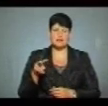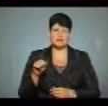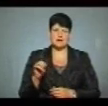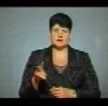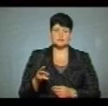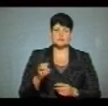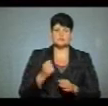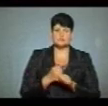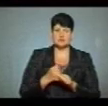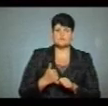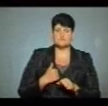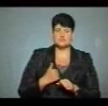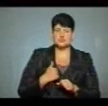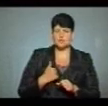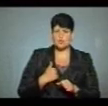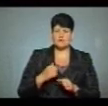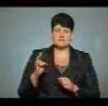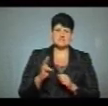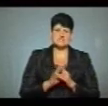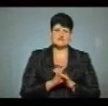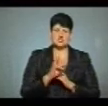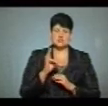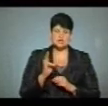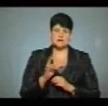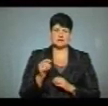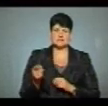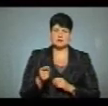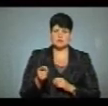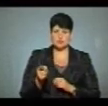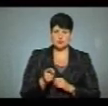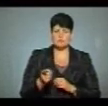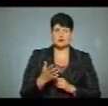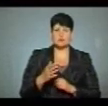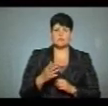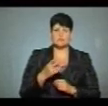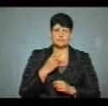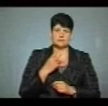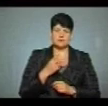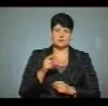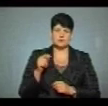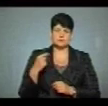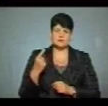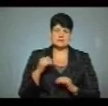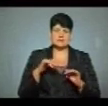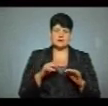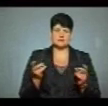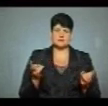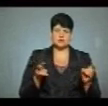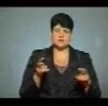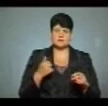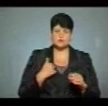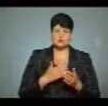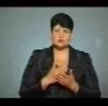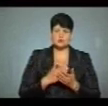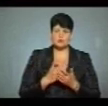військовий священник з Тернополя. Протоієрей В'ячеслав Кізілов у бібліотеці Старобільська на Луганщині. На захід прийшли військовослужбовці,